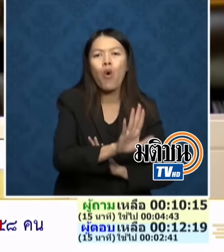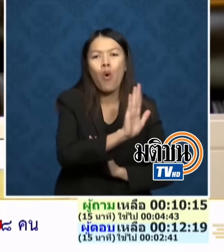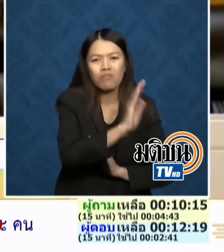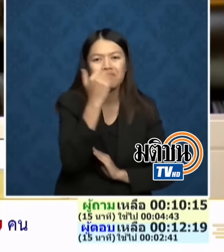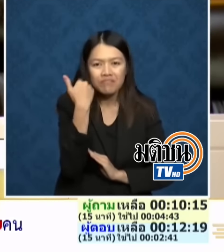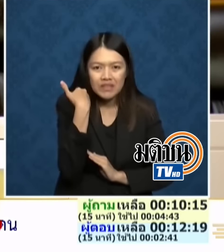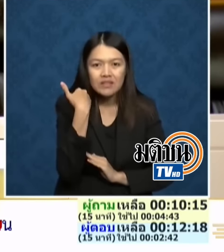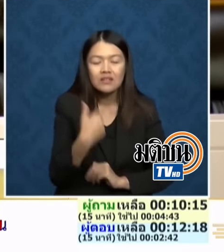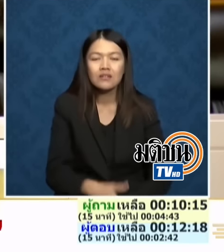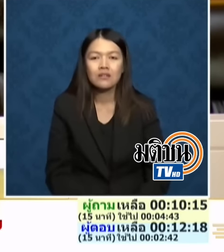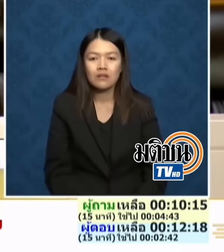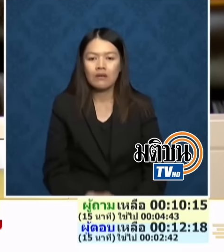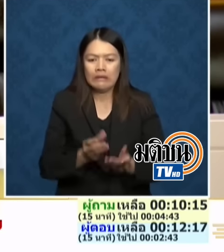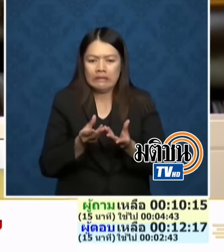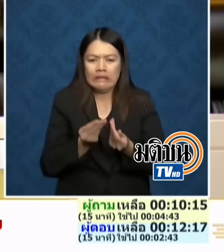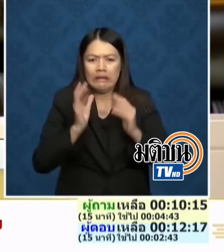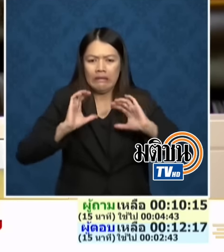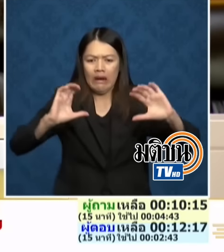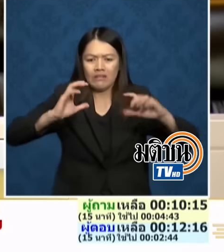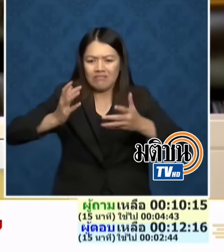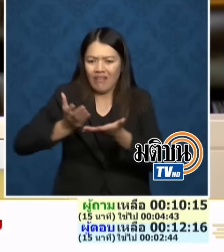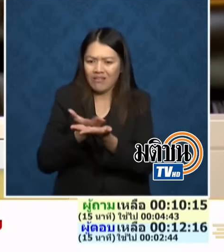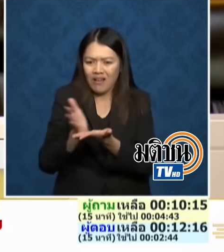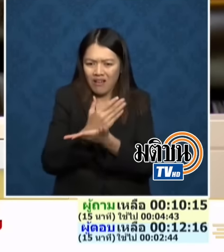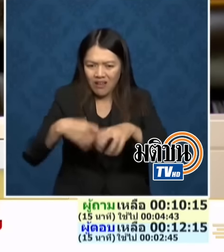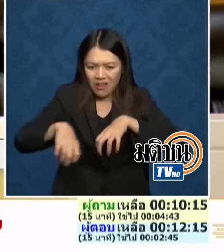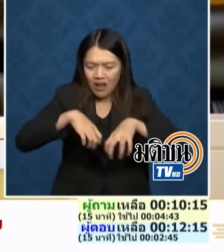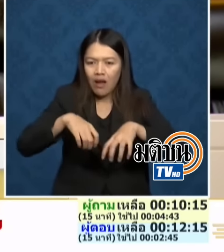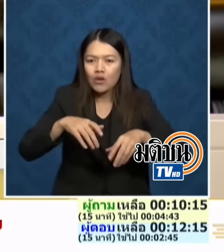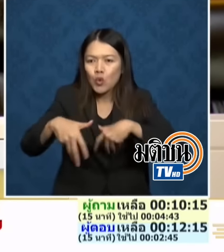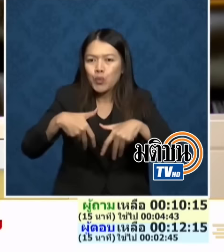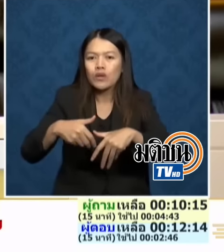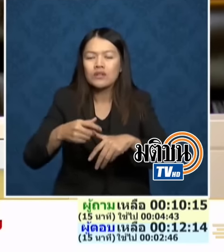และการทจะได้ที่ดน ทเปนดน ของรฒมะจัดสหแนกพี่นกเศษดกรรได้ทำกิน